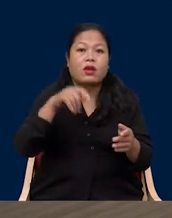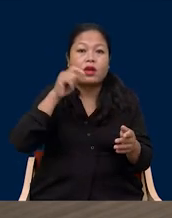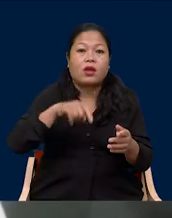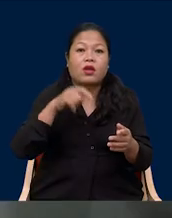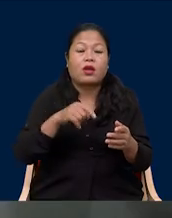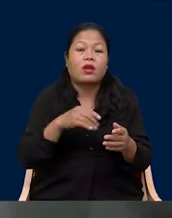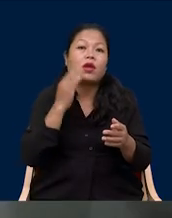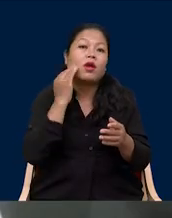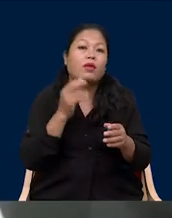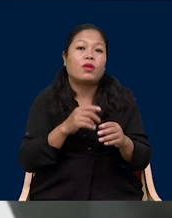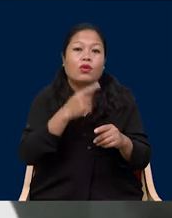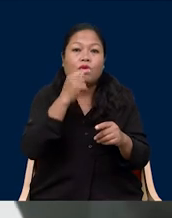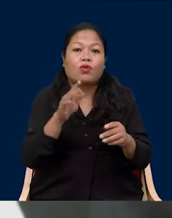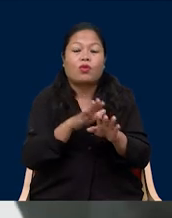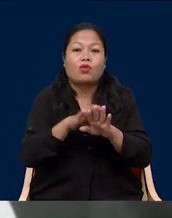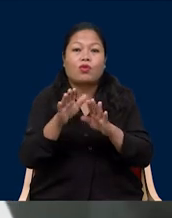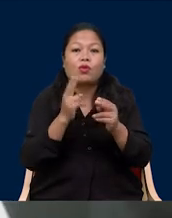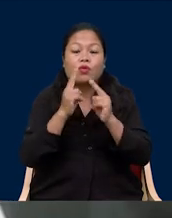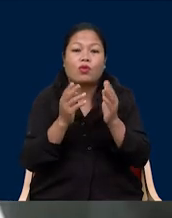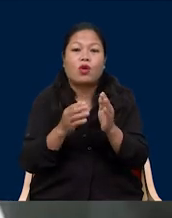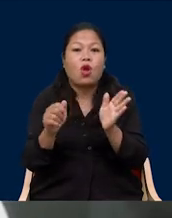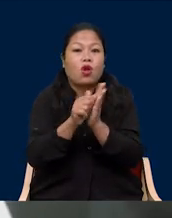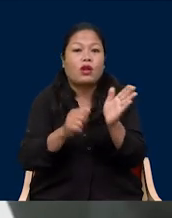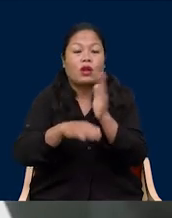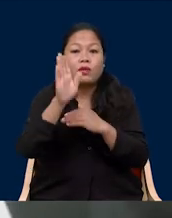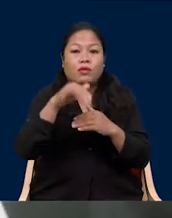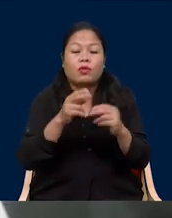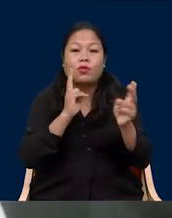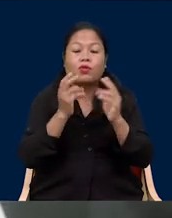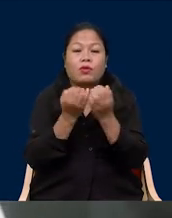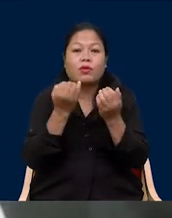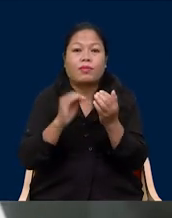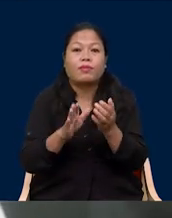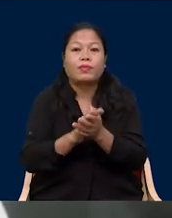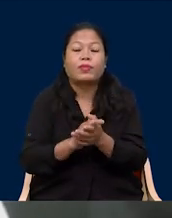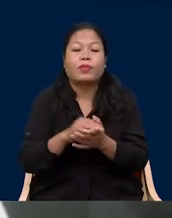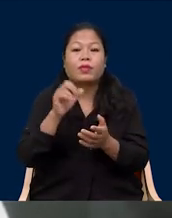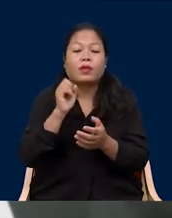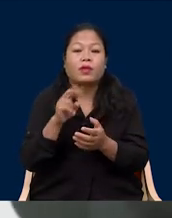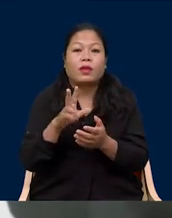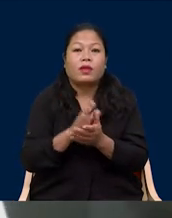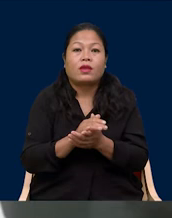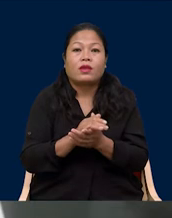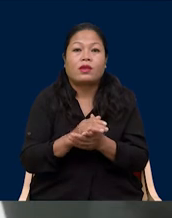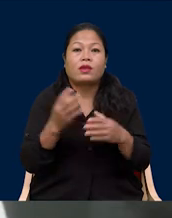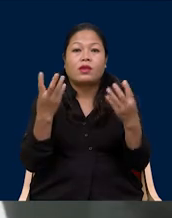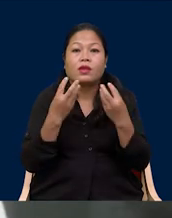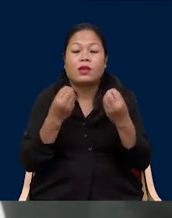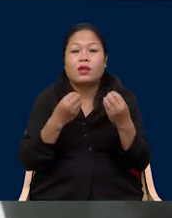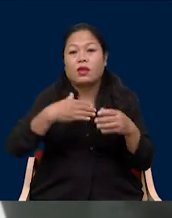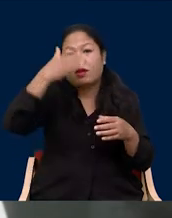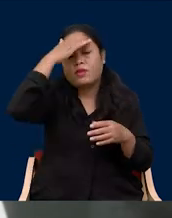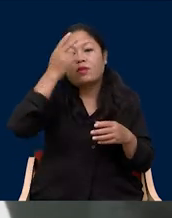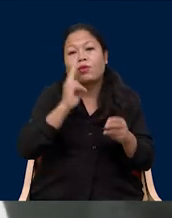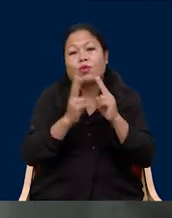राख्ने, त्यसपछि अहिले हामीले वुमेनको कुरा गरिरहेछौँ अनि भल्नरेबल कम्युनिटिजहरूलाई अगाडि ल्याउनुपर्छ भन्ने खालको कुराहरू पनि गरिरहेछौँ. तर अब